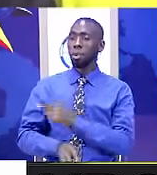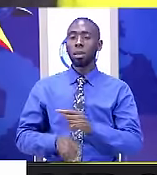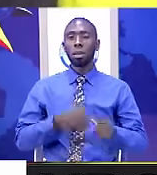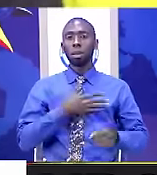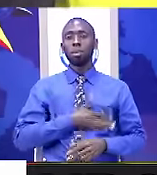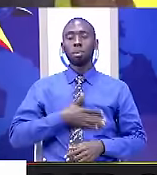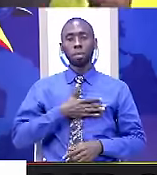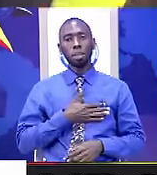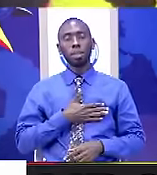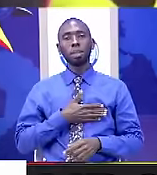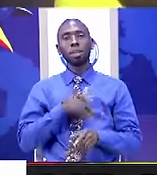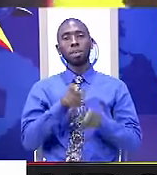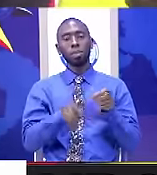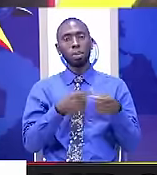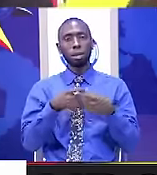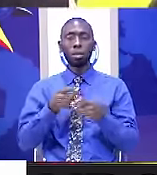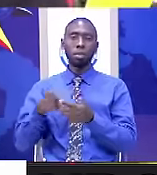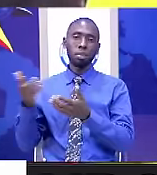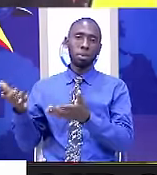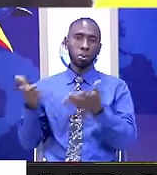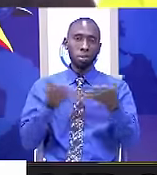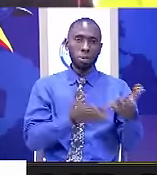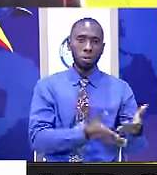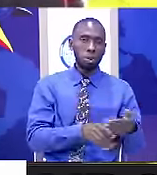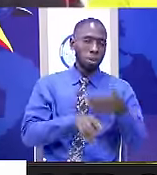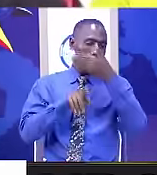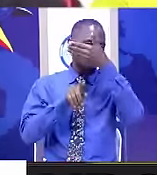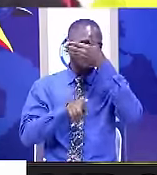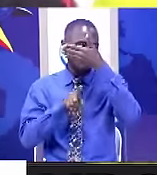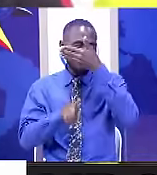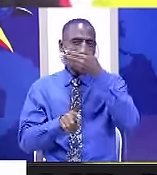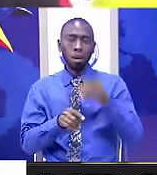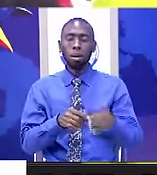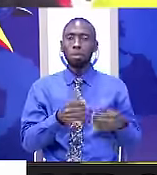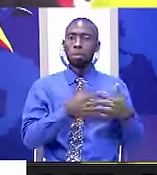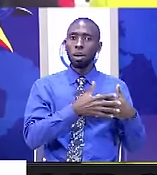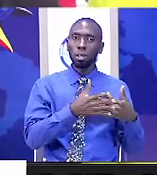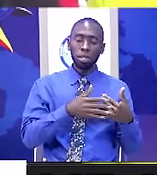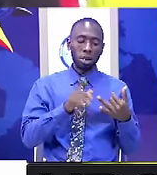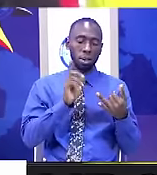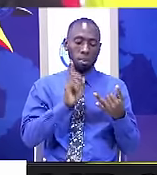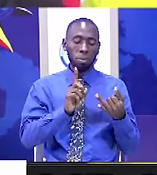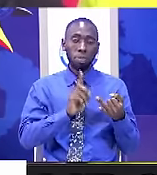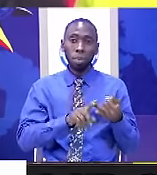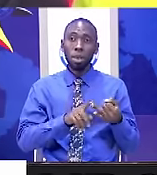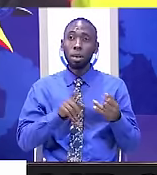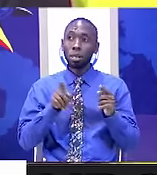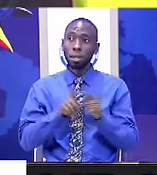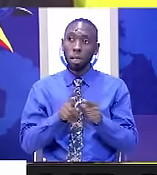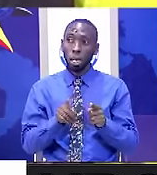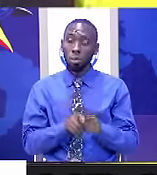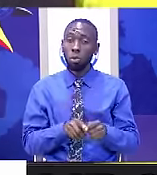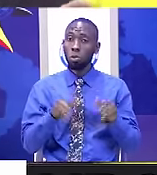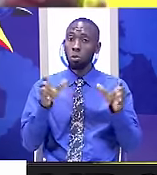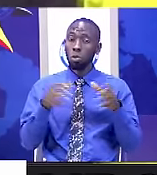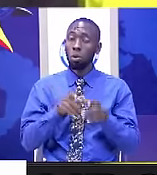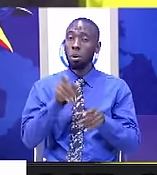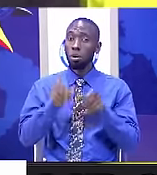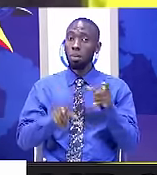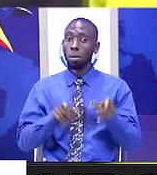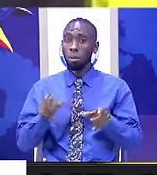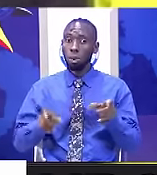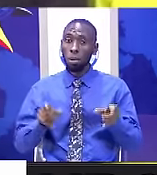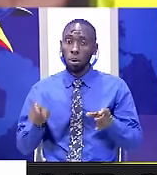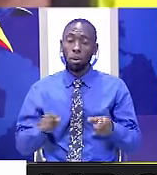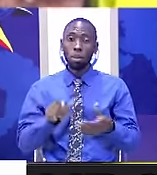welding machine emu nabakola ne kunaba nabo abakuguse mukoze